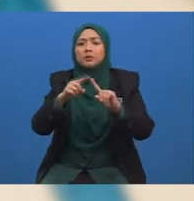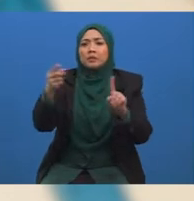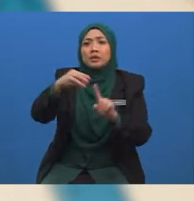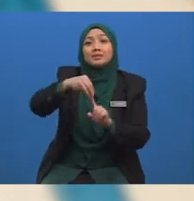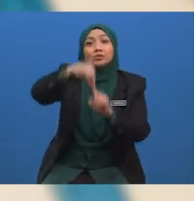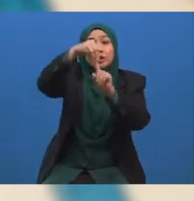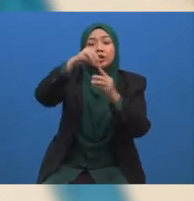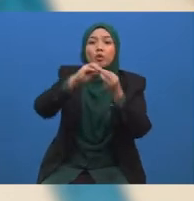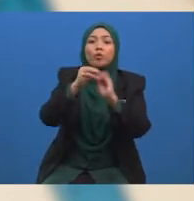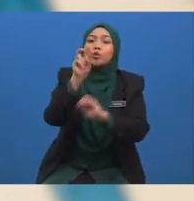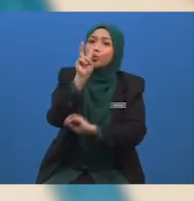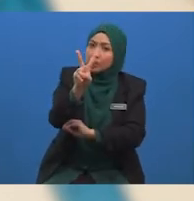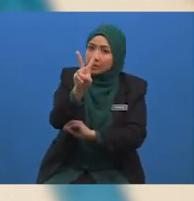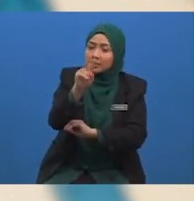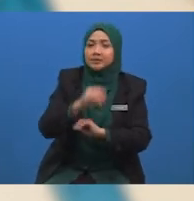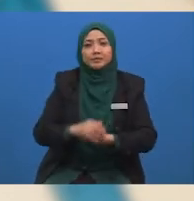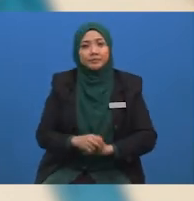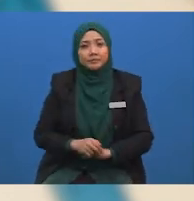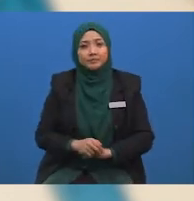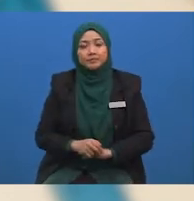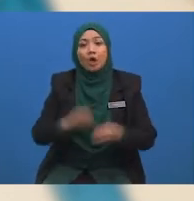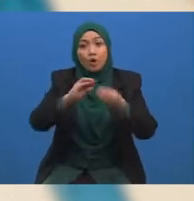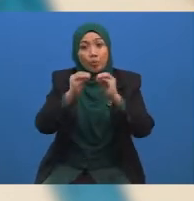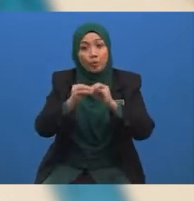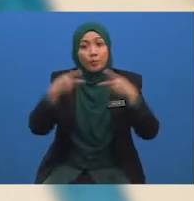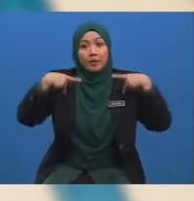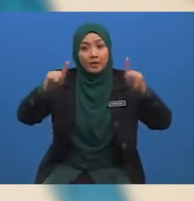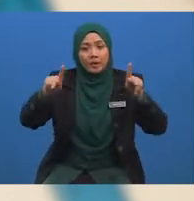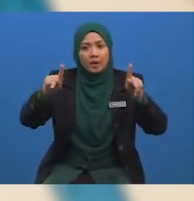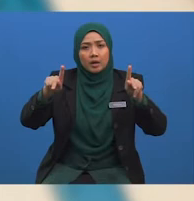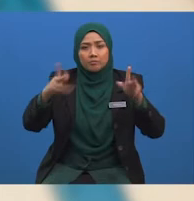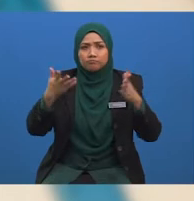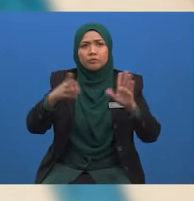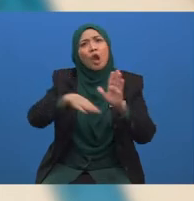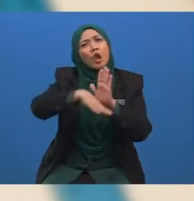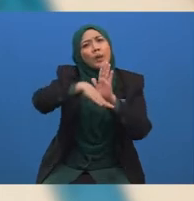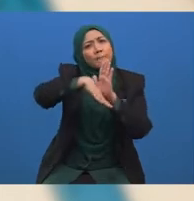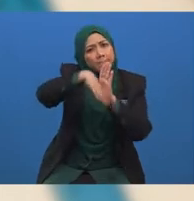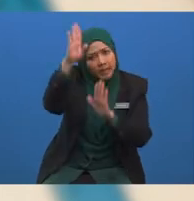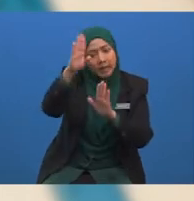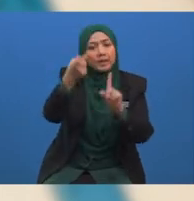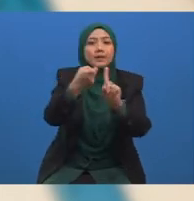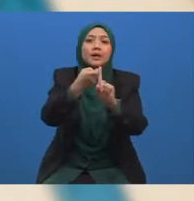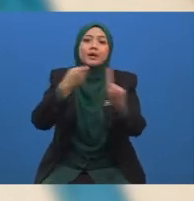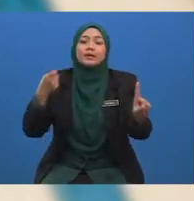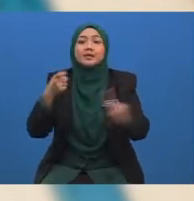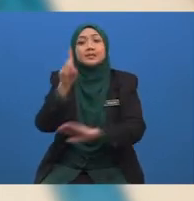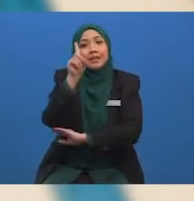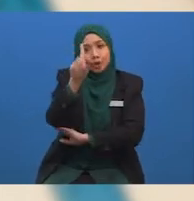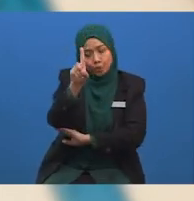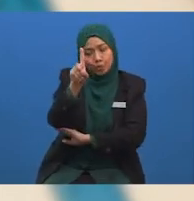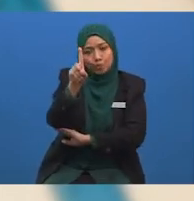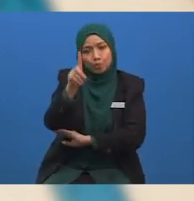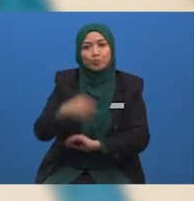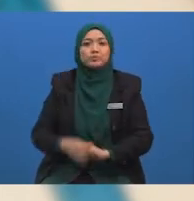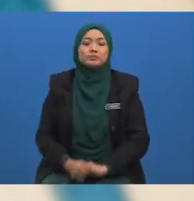Ingat tu. Keempat, nombor perdana ialah nombor yang lebih